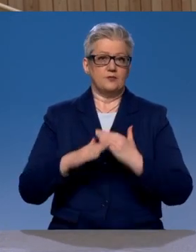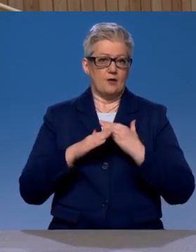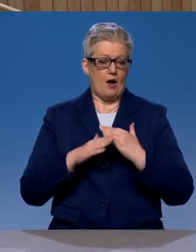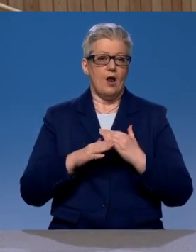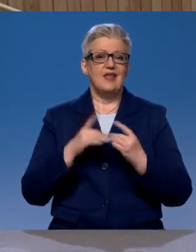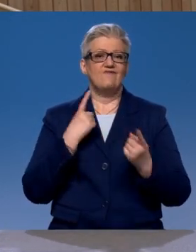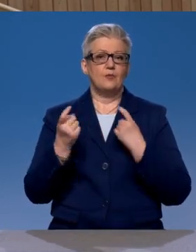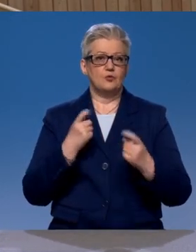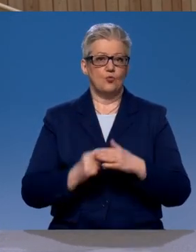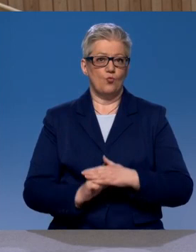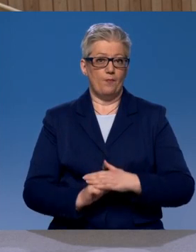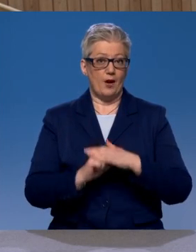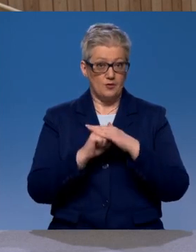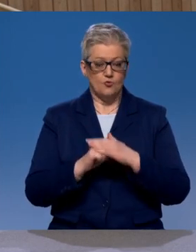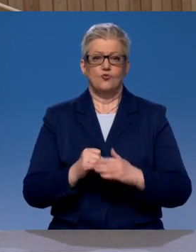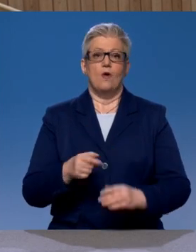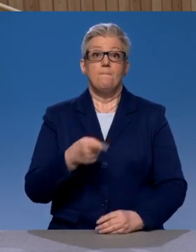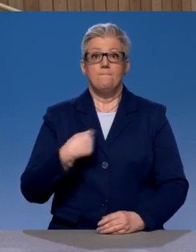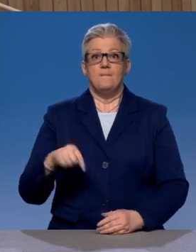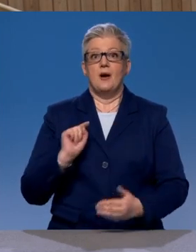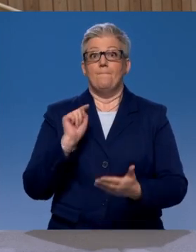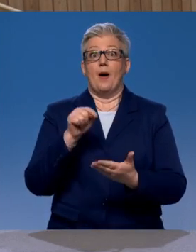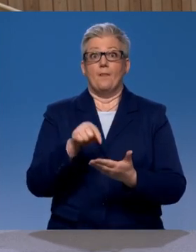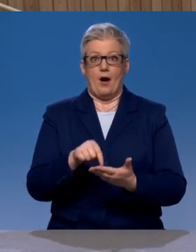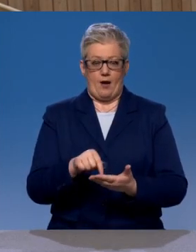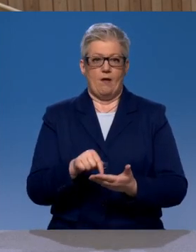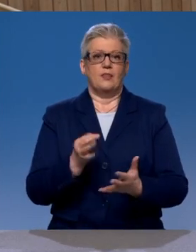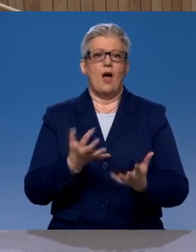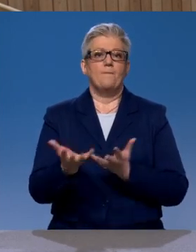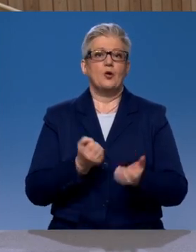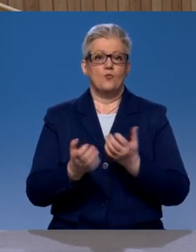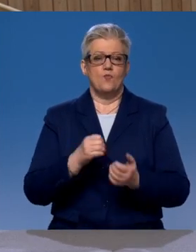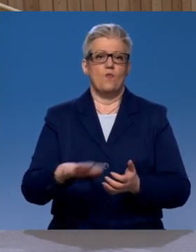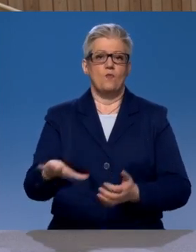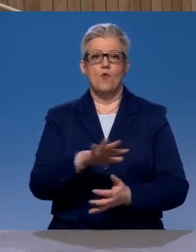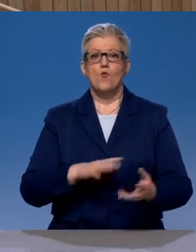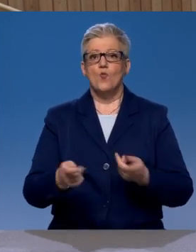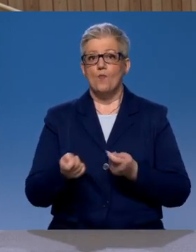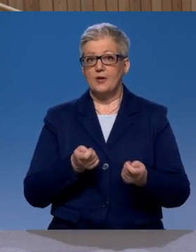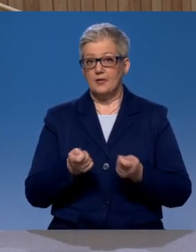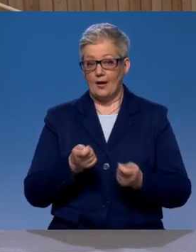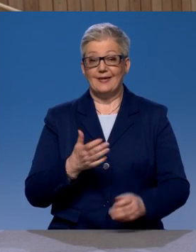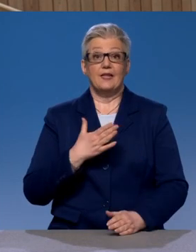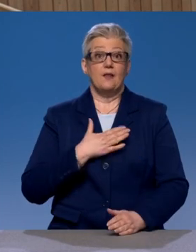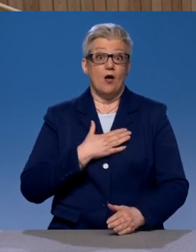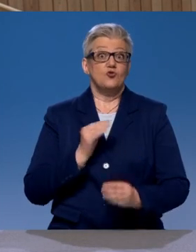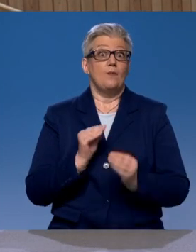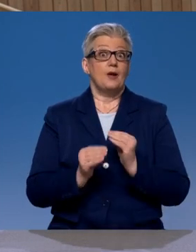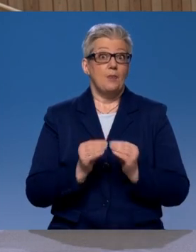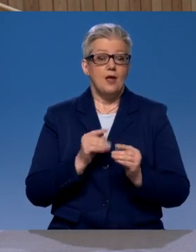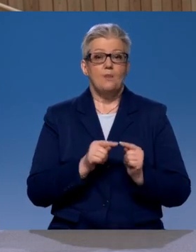С ее помощью мы попали на прием губернатора. И наша проблема в